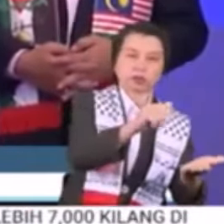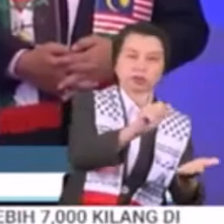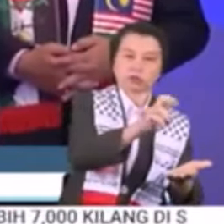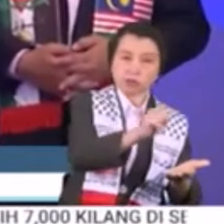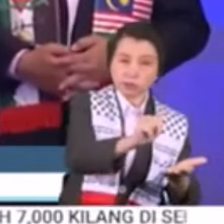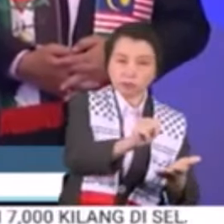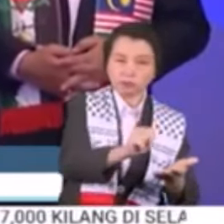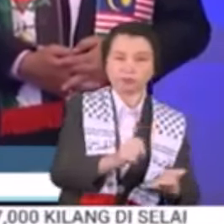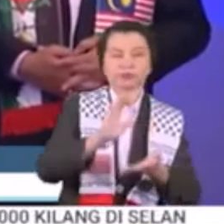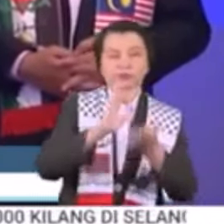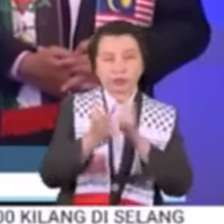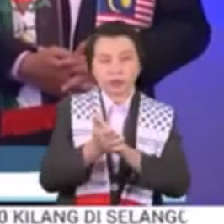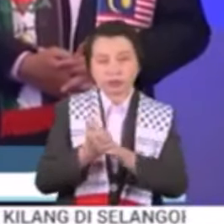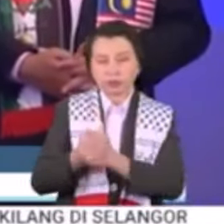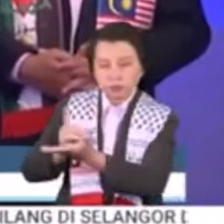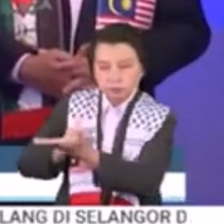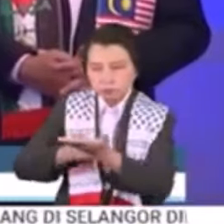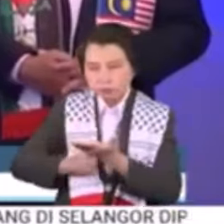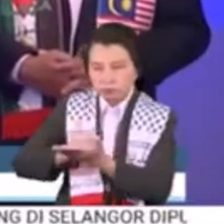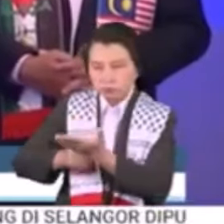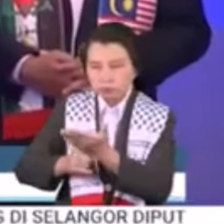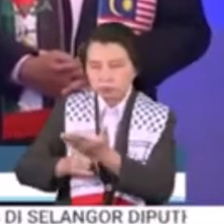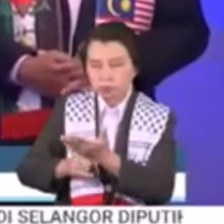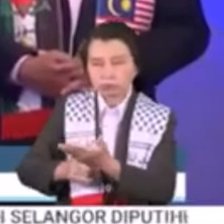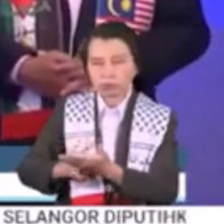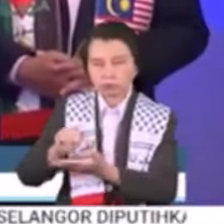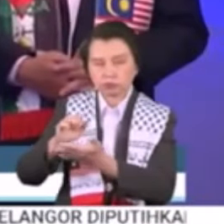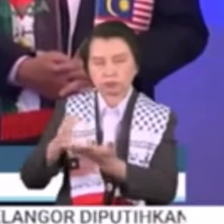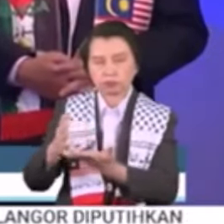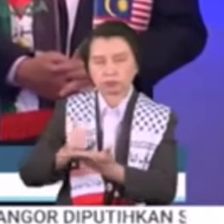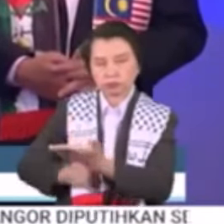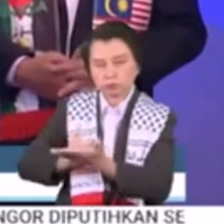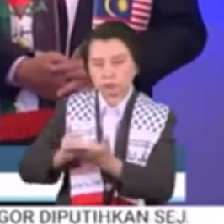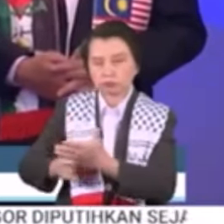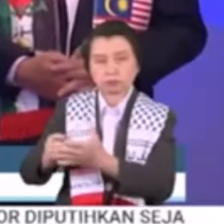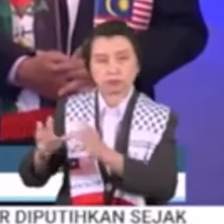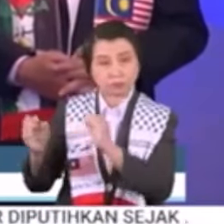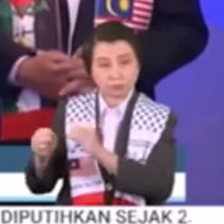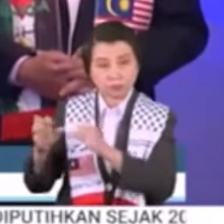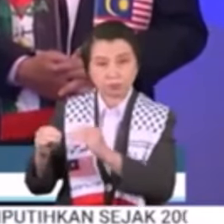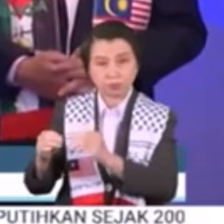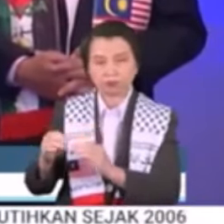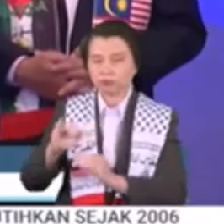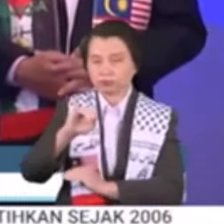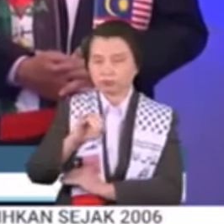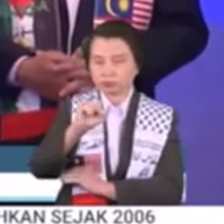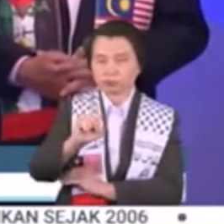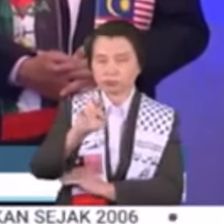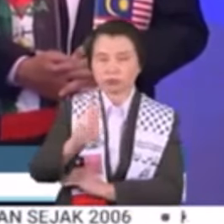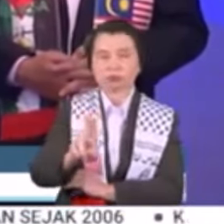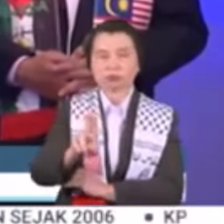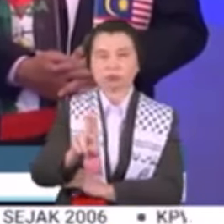pertama dibincang kerangka besar isu